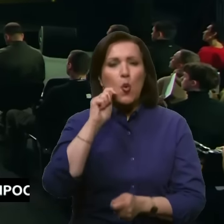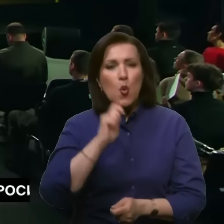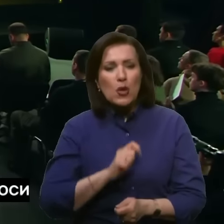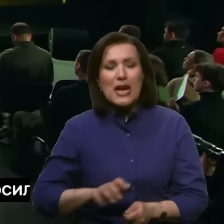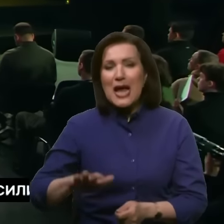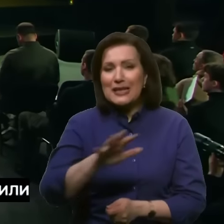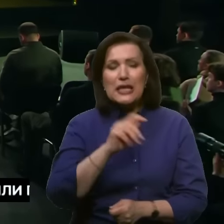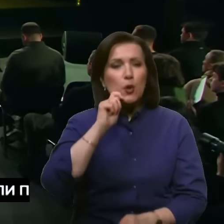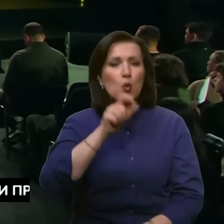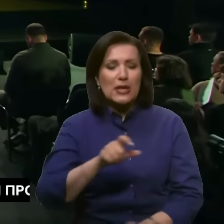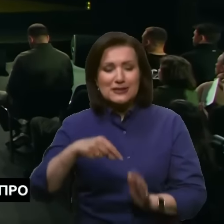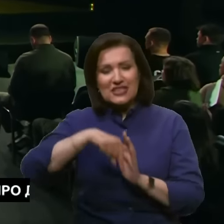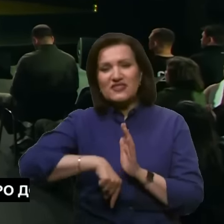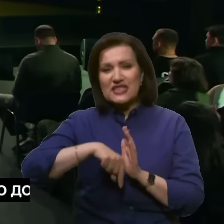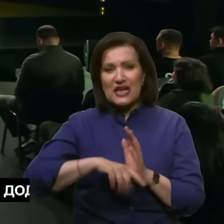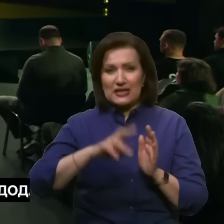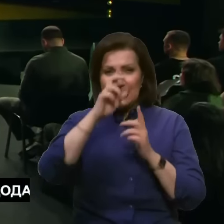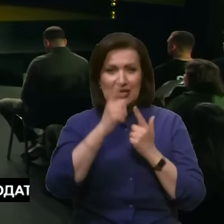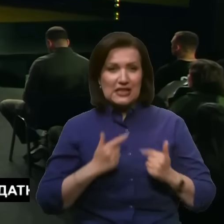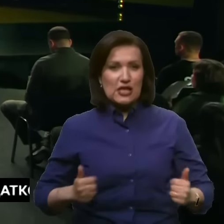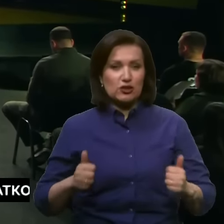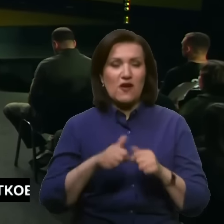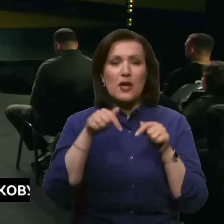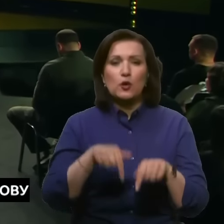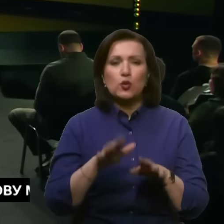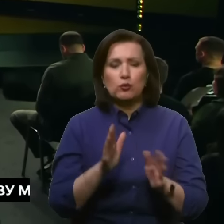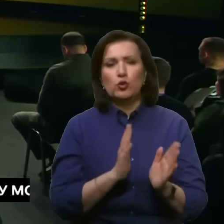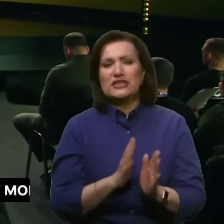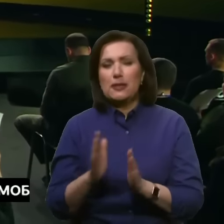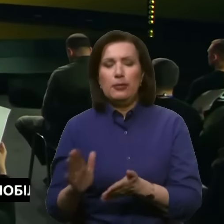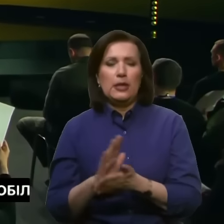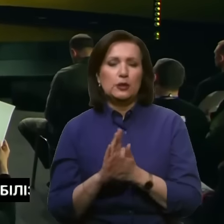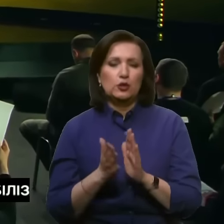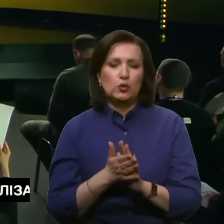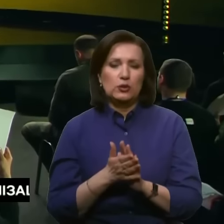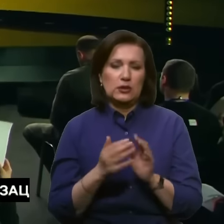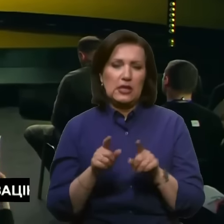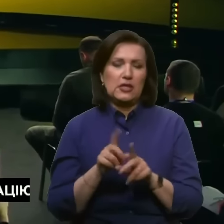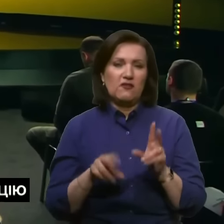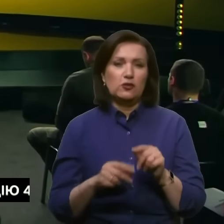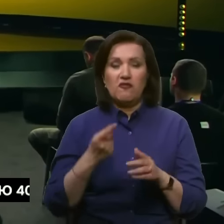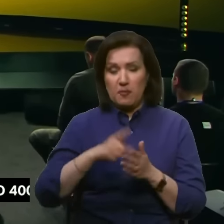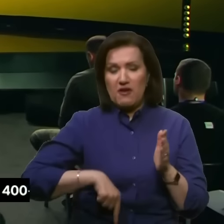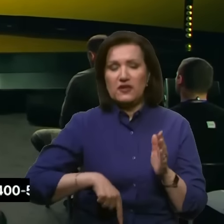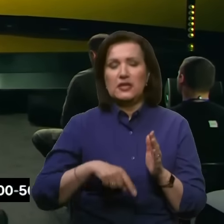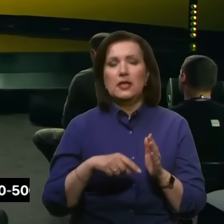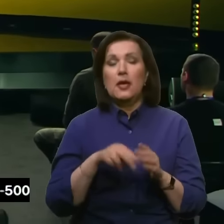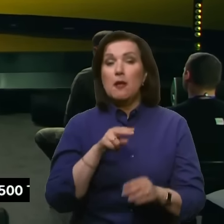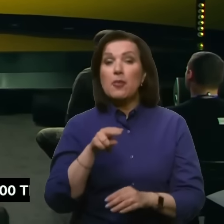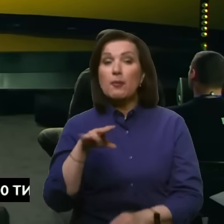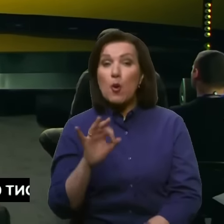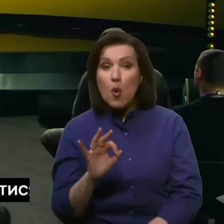і українців, які всередині нашої держави. Тут буде стабільна ситуація. Я так вважаю, впевнений.